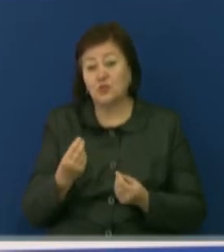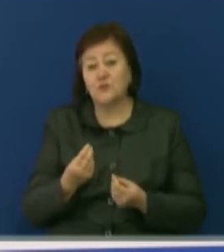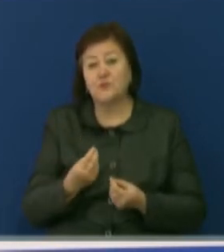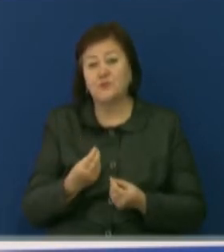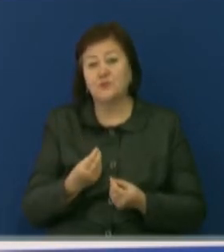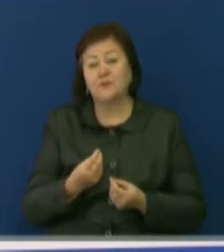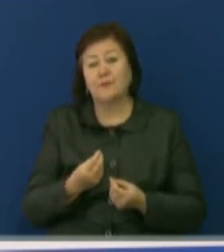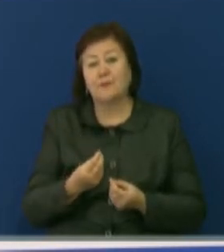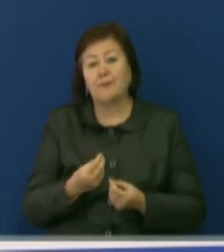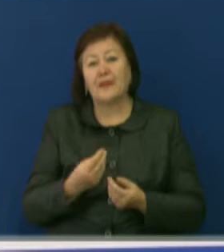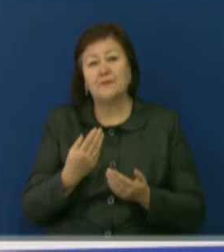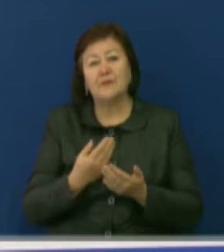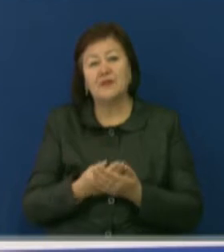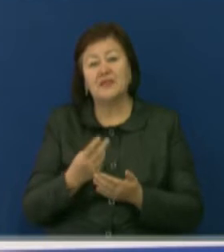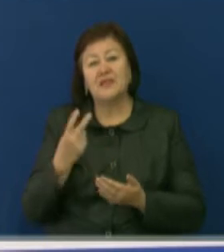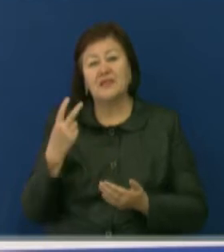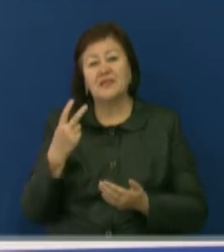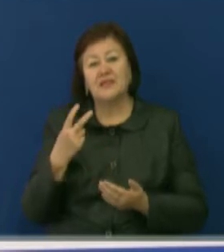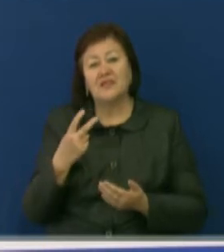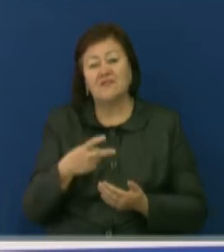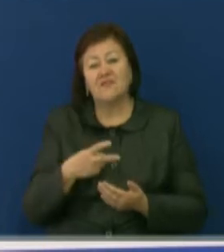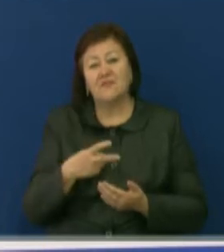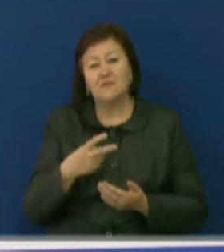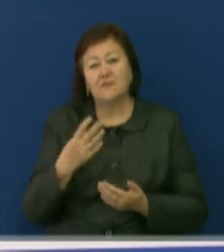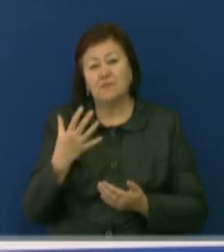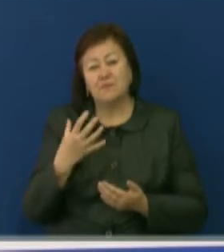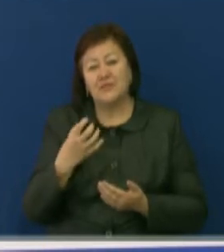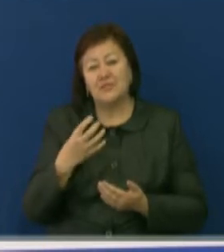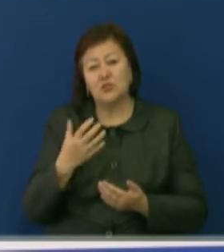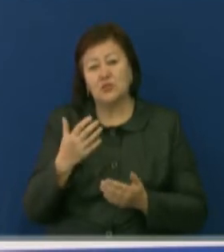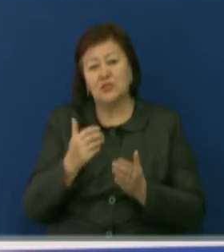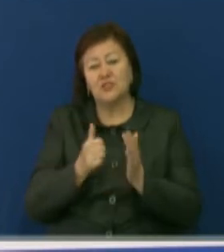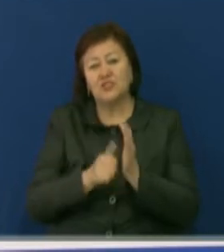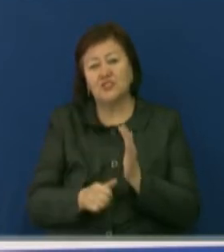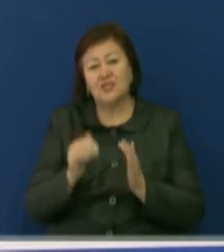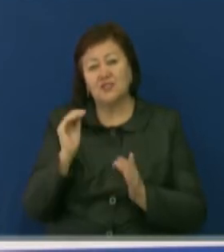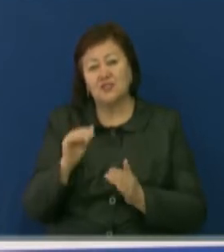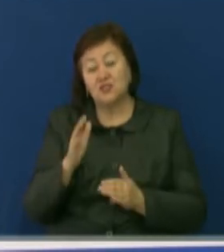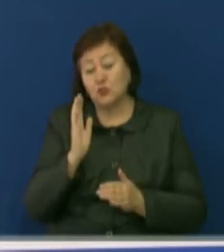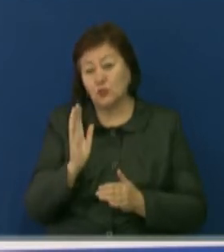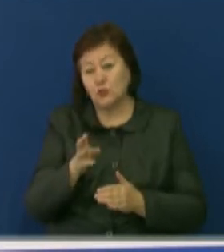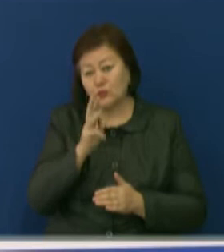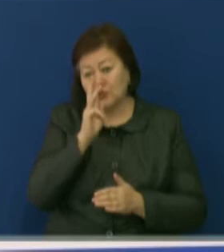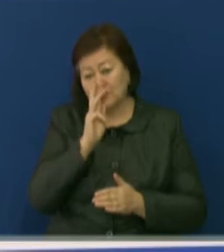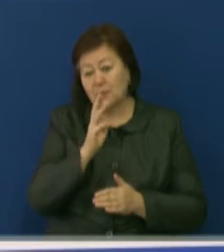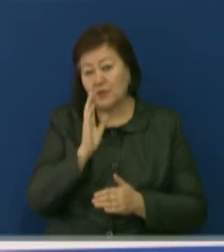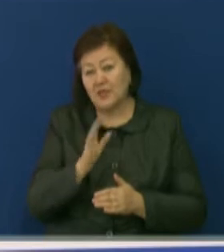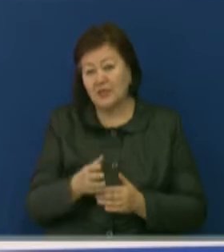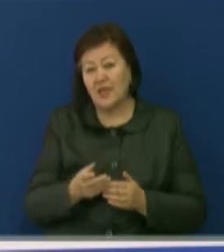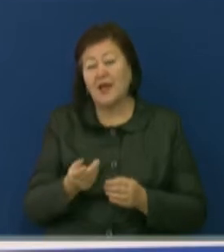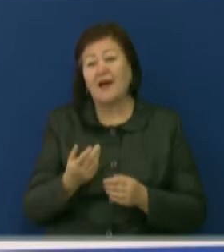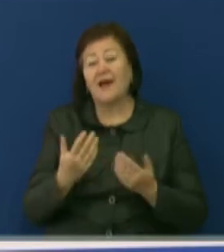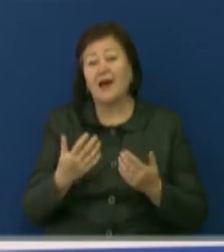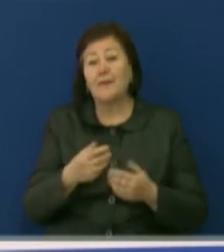жалақыдан 2,5 есе жоғары, немесе шамамен 560 мың теңге болады. Ал орташа медицина қызметкерлерінің жалақысы